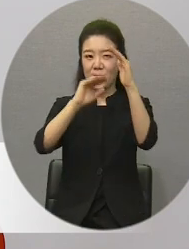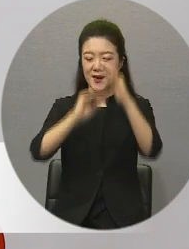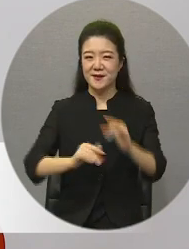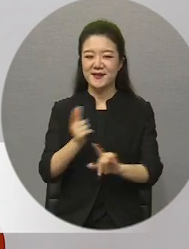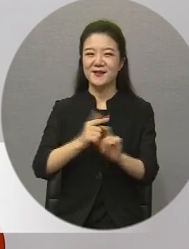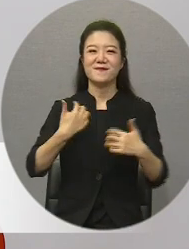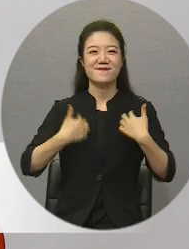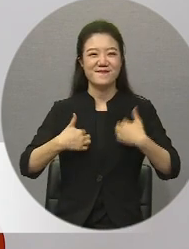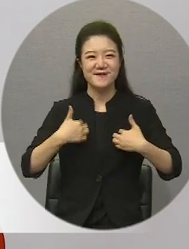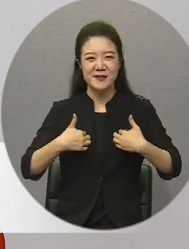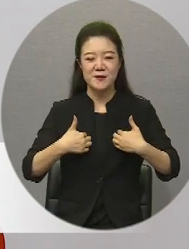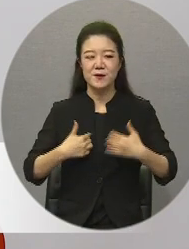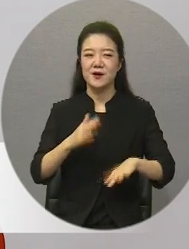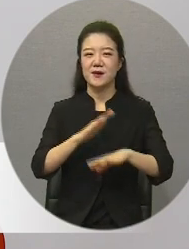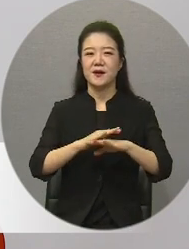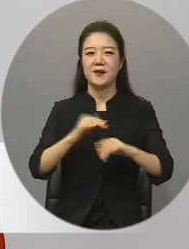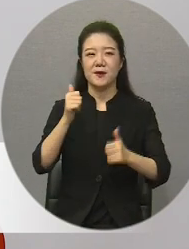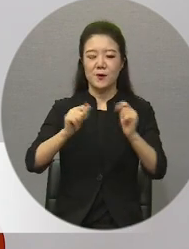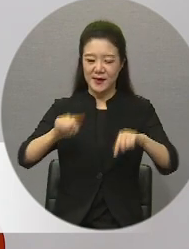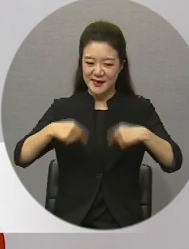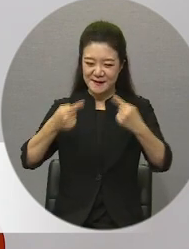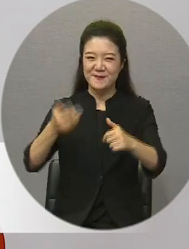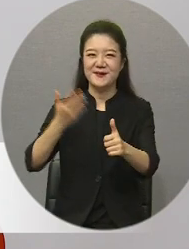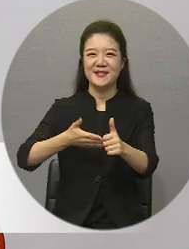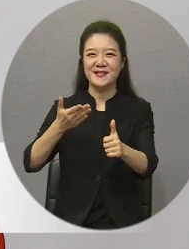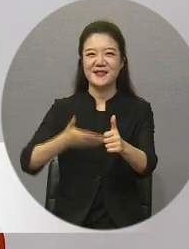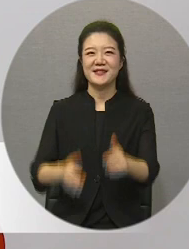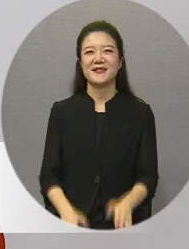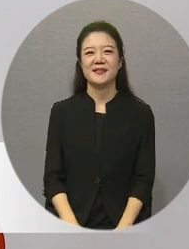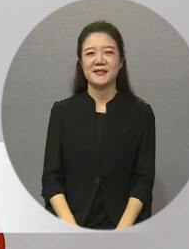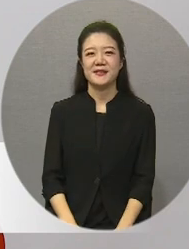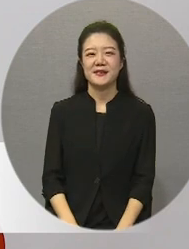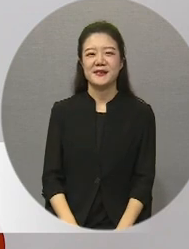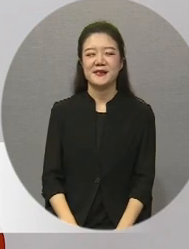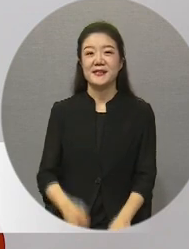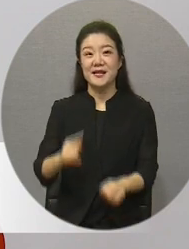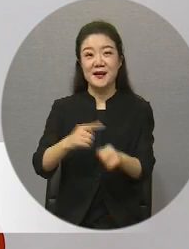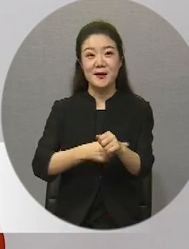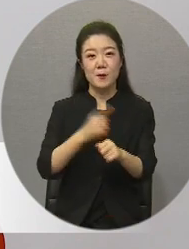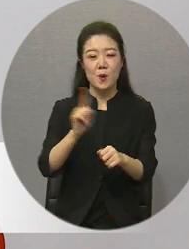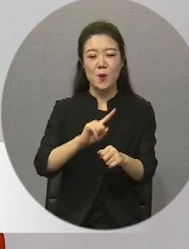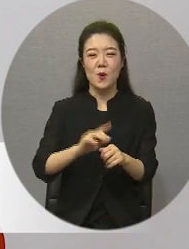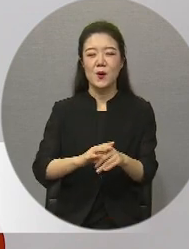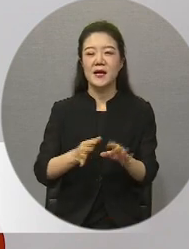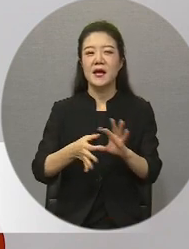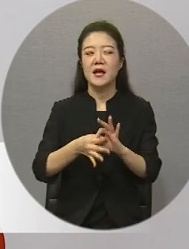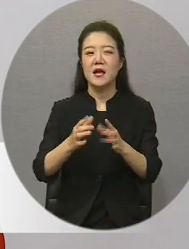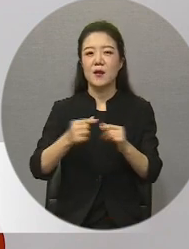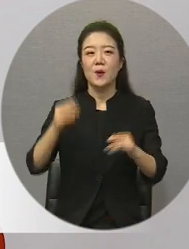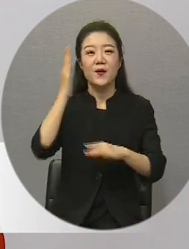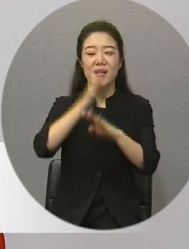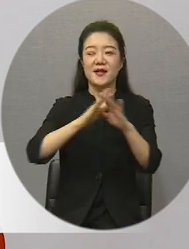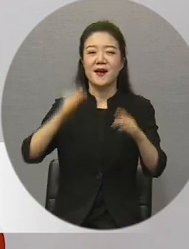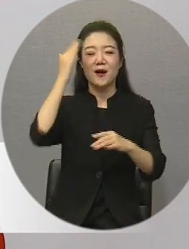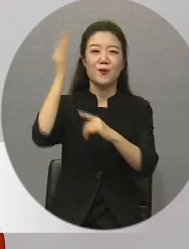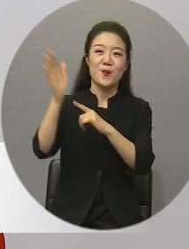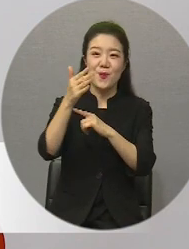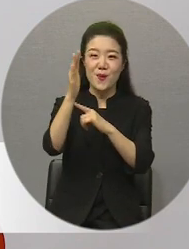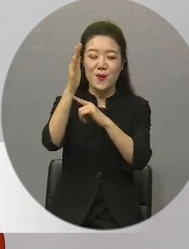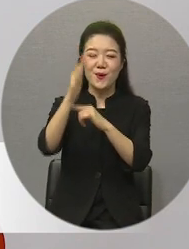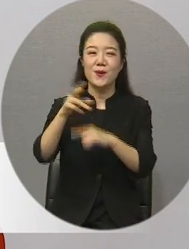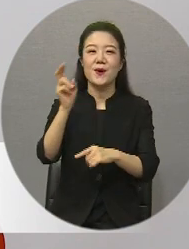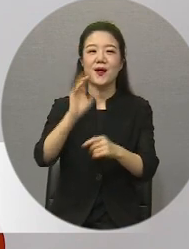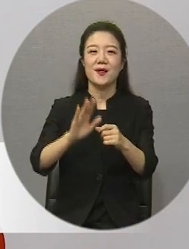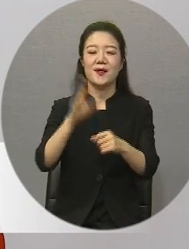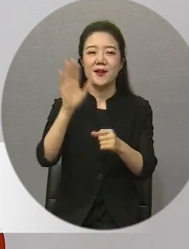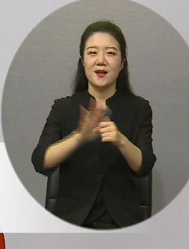더 즐기며 경기에 임해 주시길 바랍니다. 그러면 자연스럽게 도쿄 하늘에 태극기를 개양하고